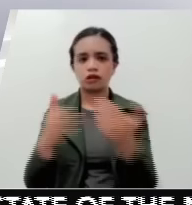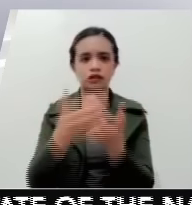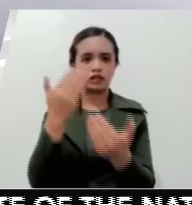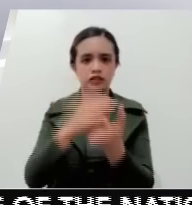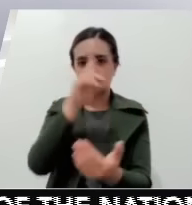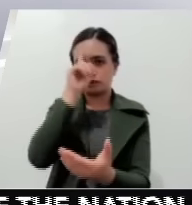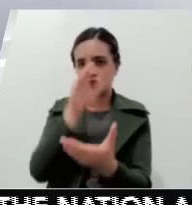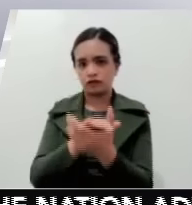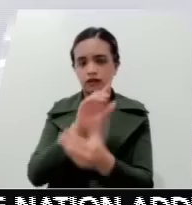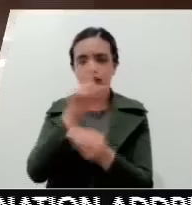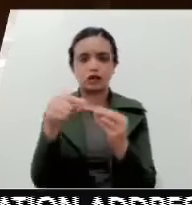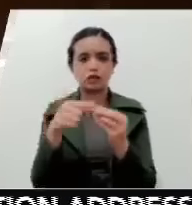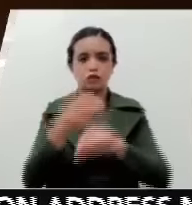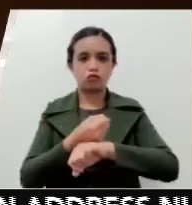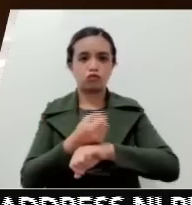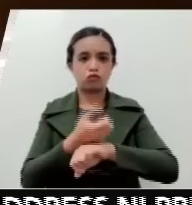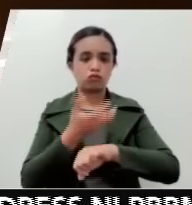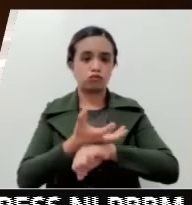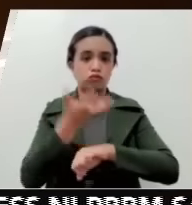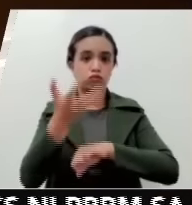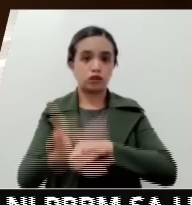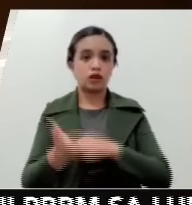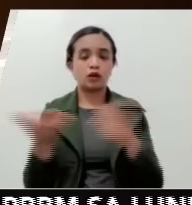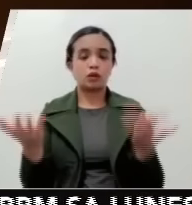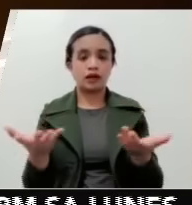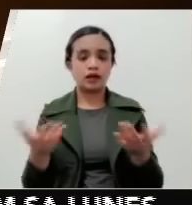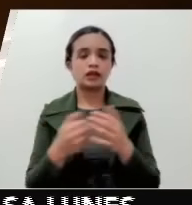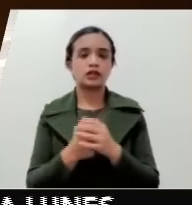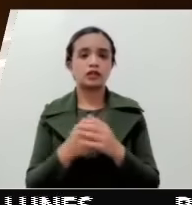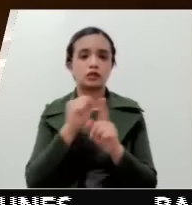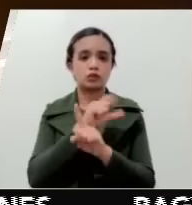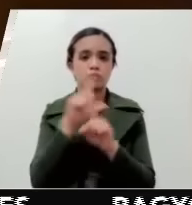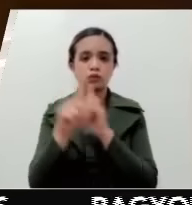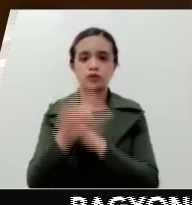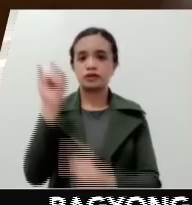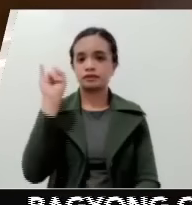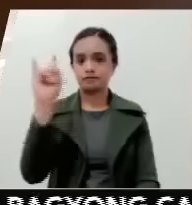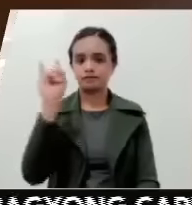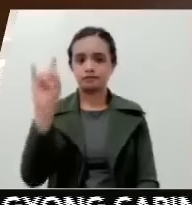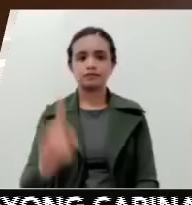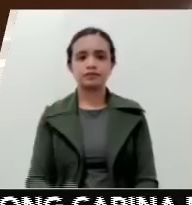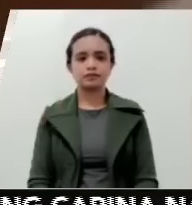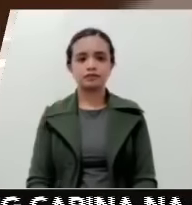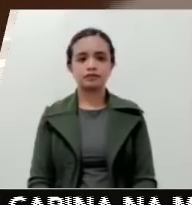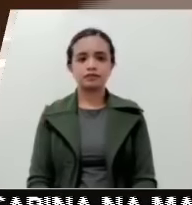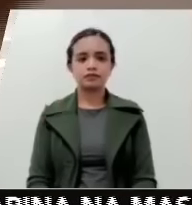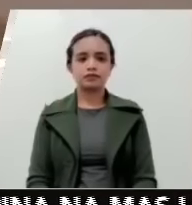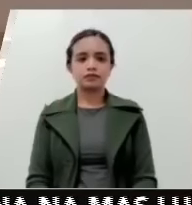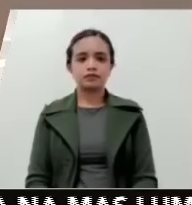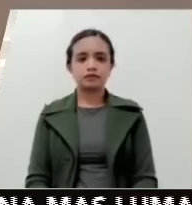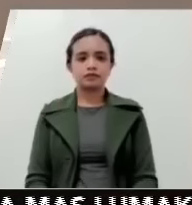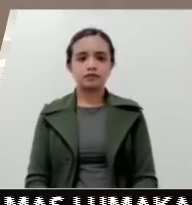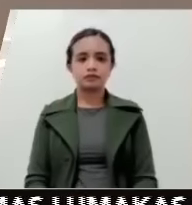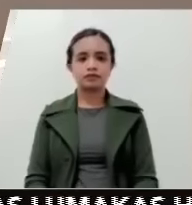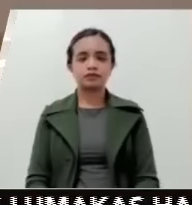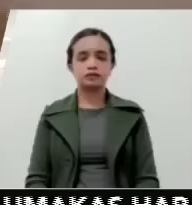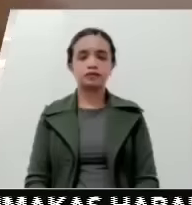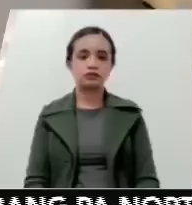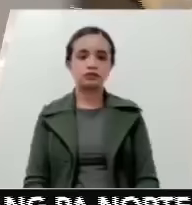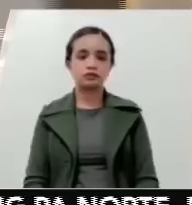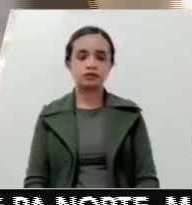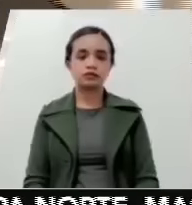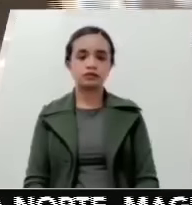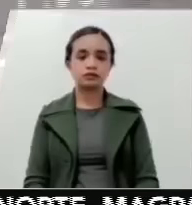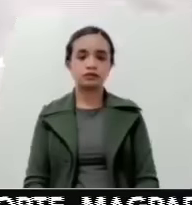kumakalat sa social media. Para sa GMA Integrated News, John Consulta, nakatutok 24 oras.